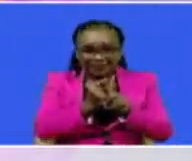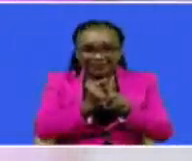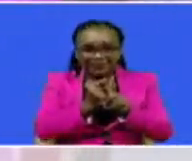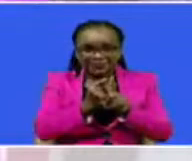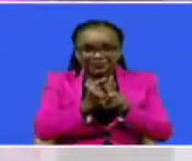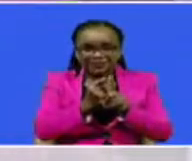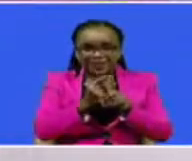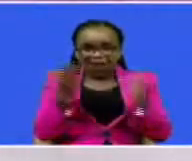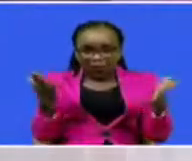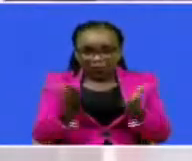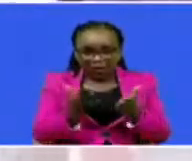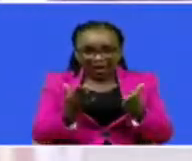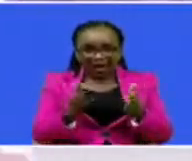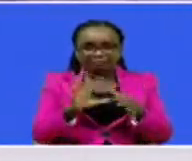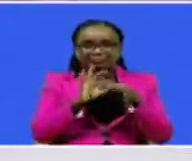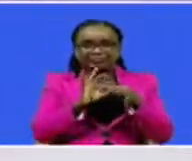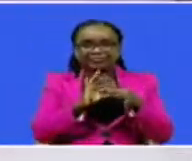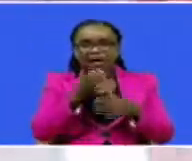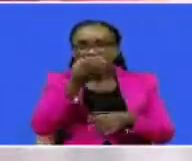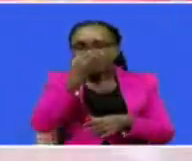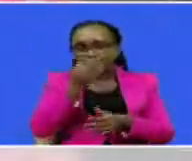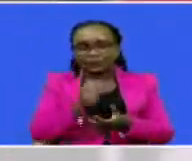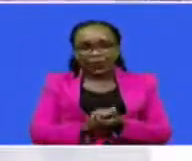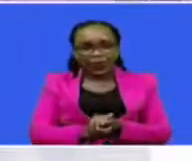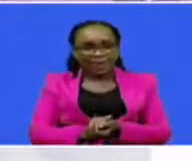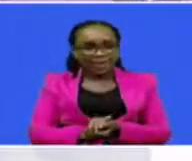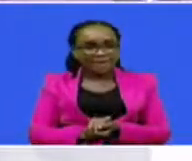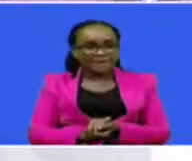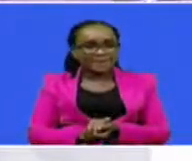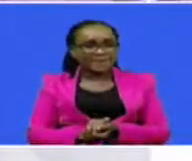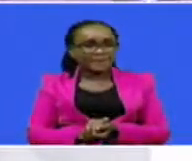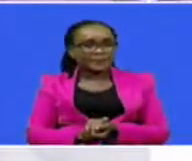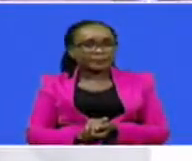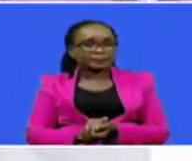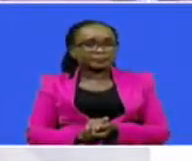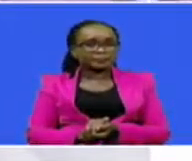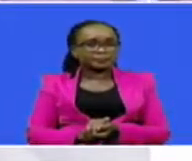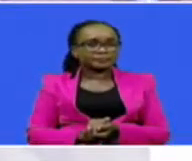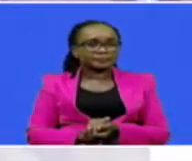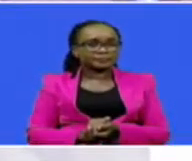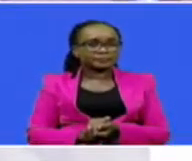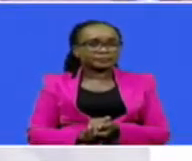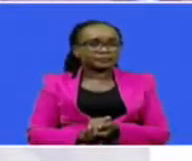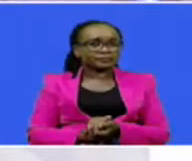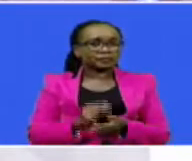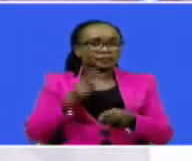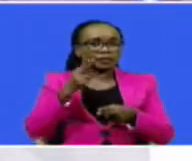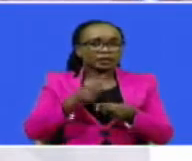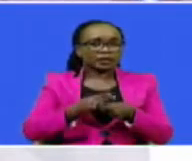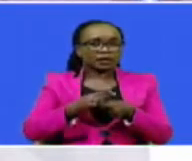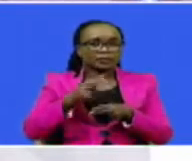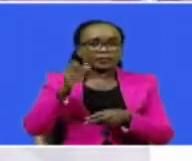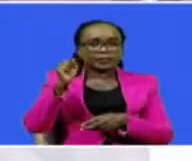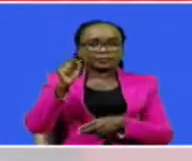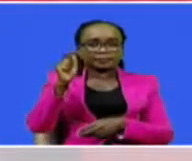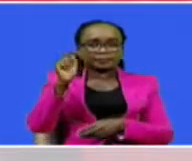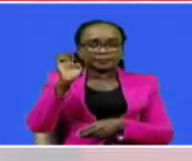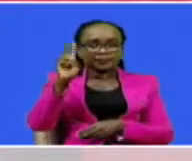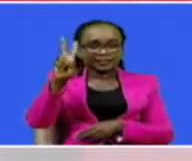madarakani ambapo alikuwa akishirikiana na Ruto. Kwa majina ni Steven Awori Onyancha.